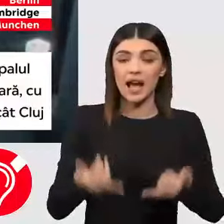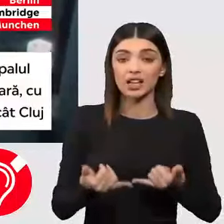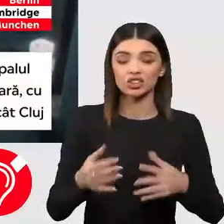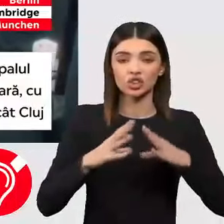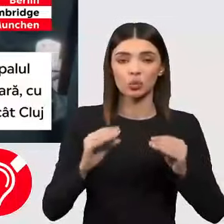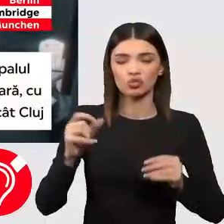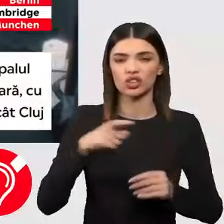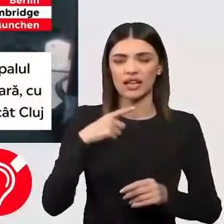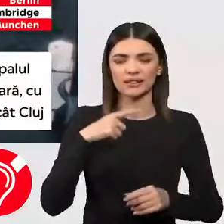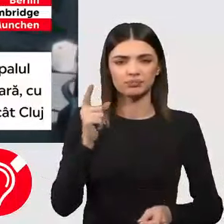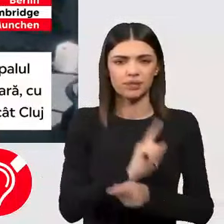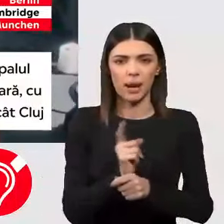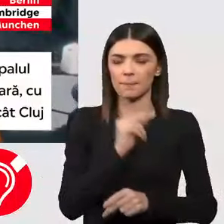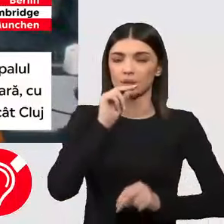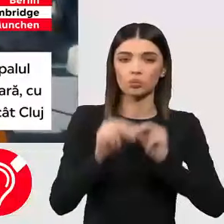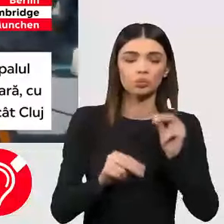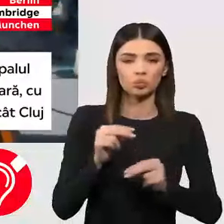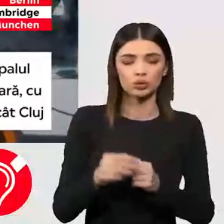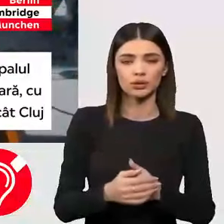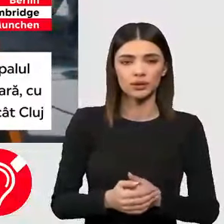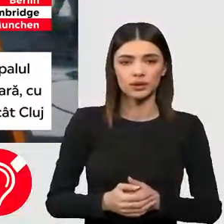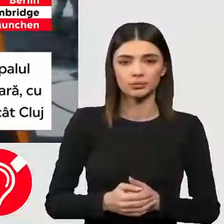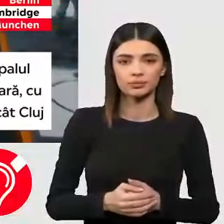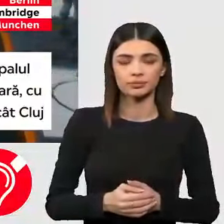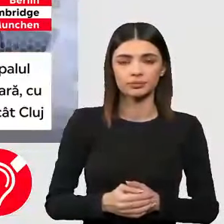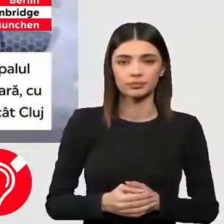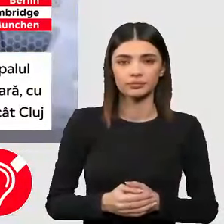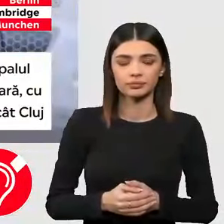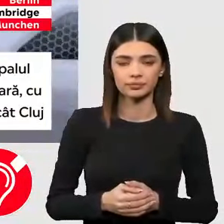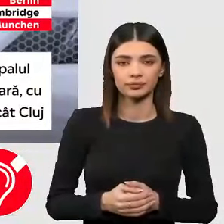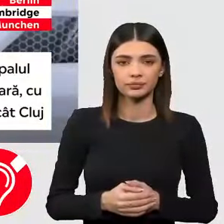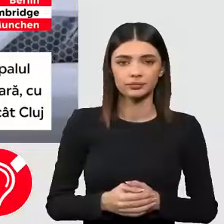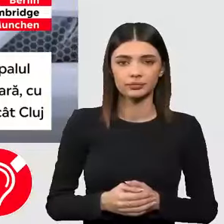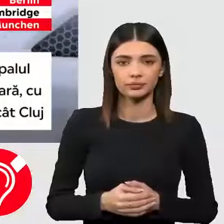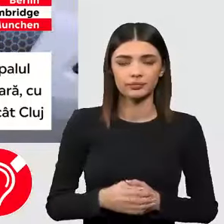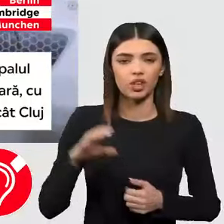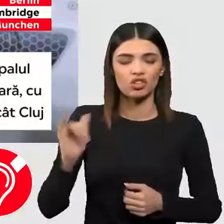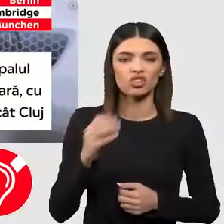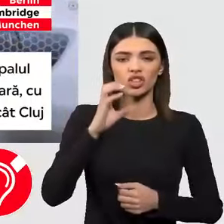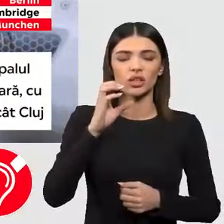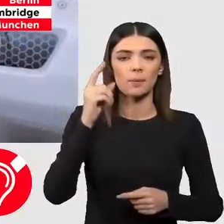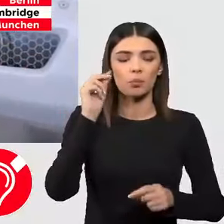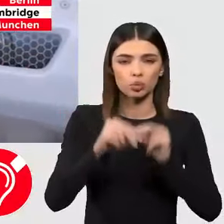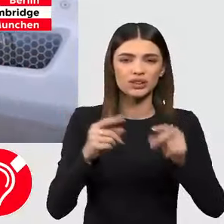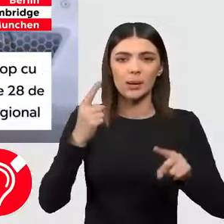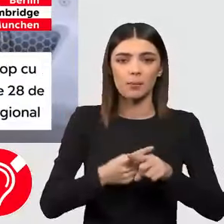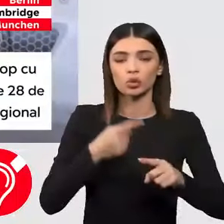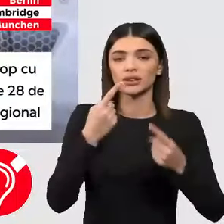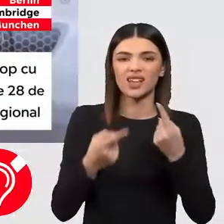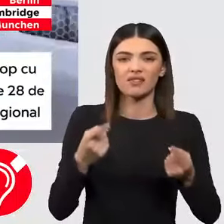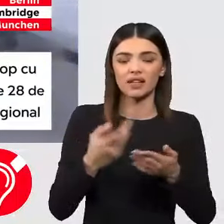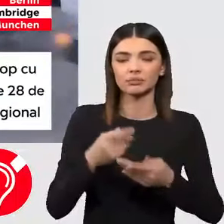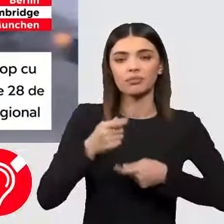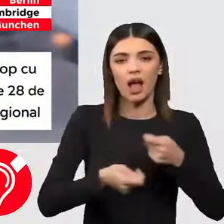foarte rapid implementat, adăugat, complementar